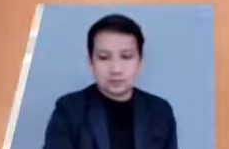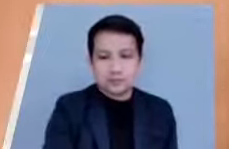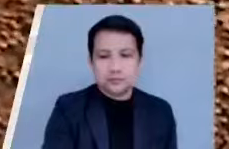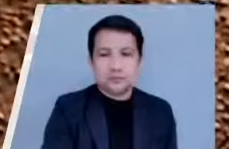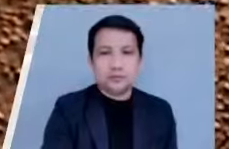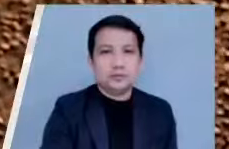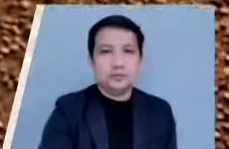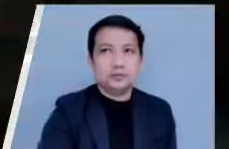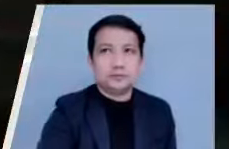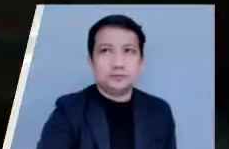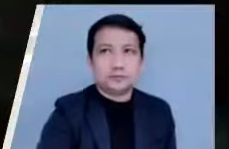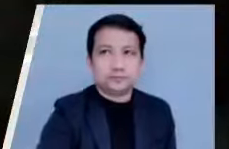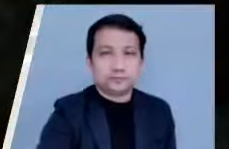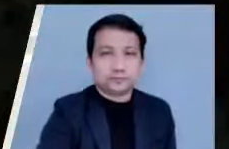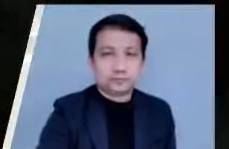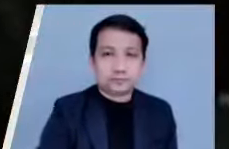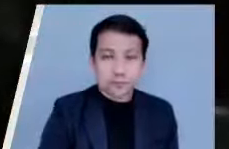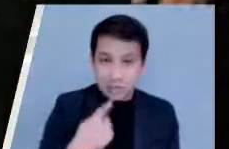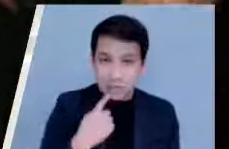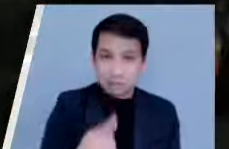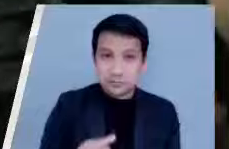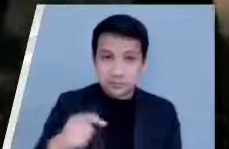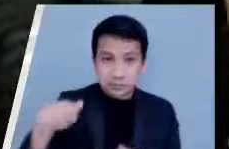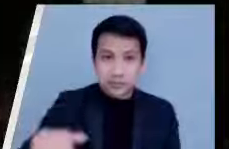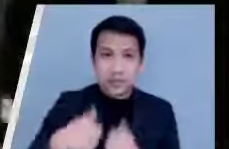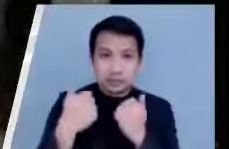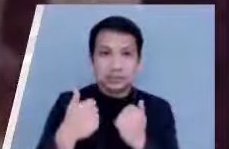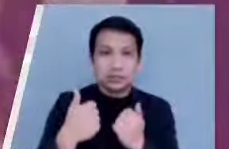Sa matitinding sugat tulad ng accident wounds,